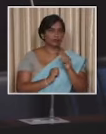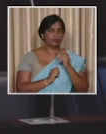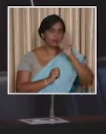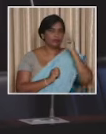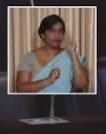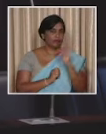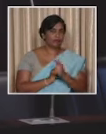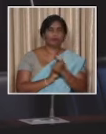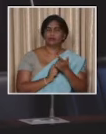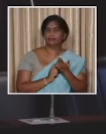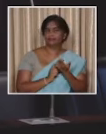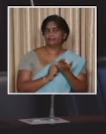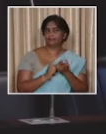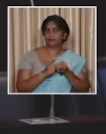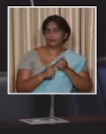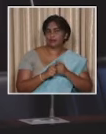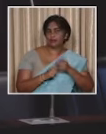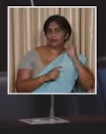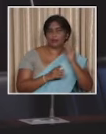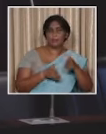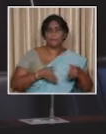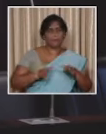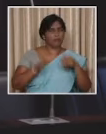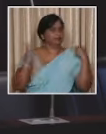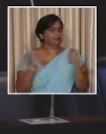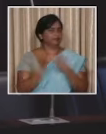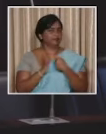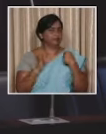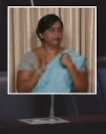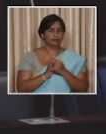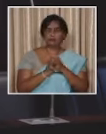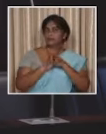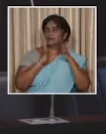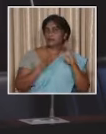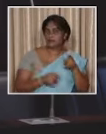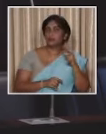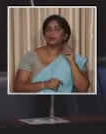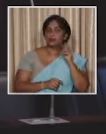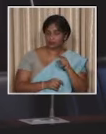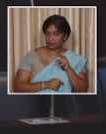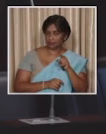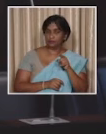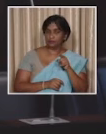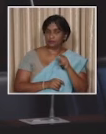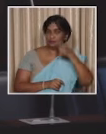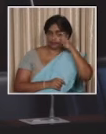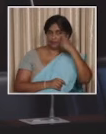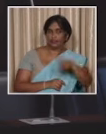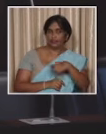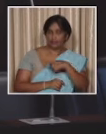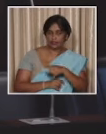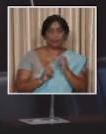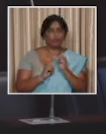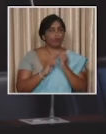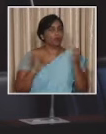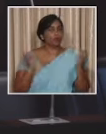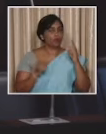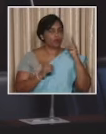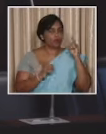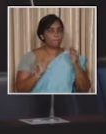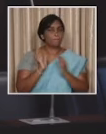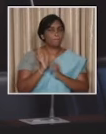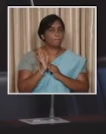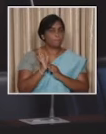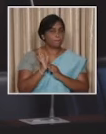vegen saha marga anaturu sidukaramin yano. Obutumat dakindati Polonnaruwe